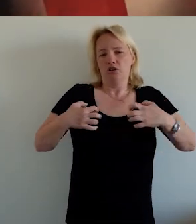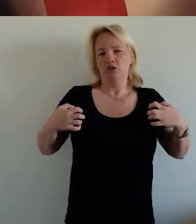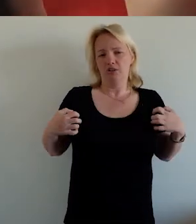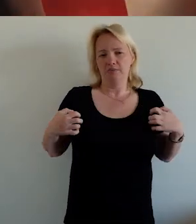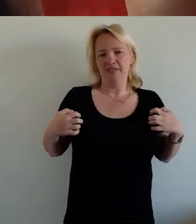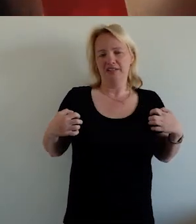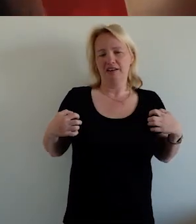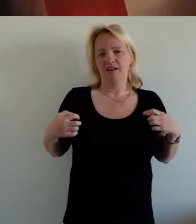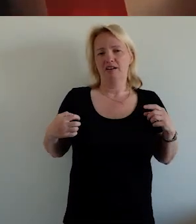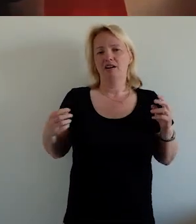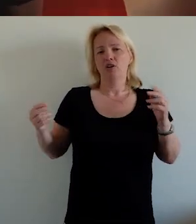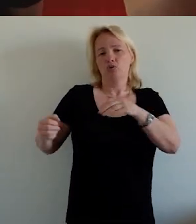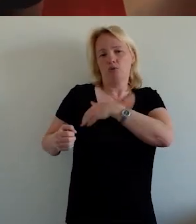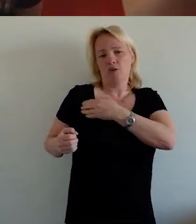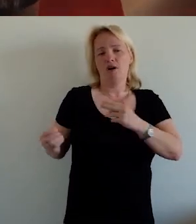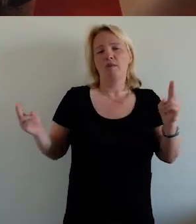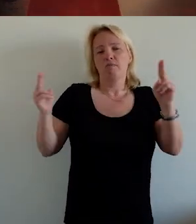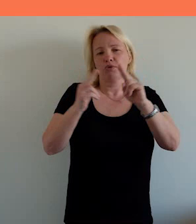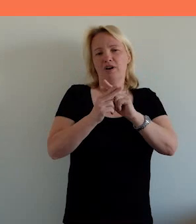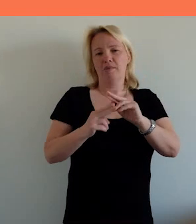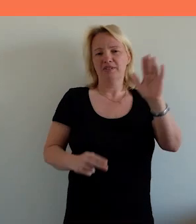a ahoj!